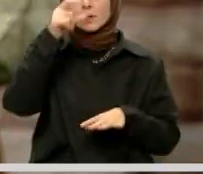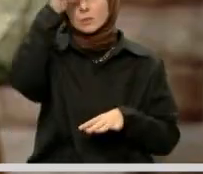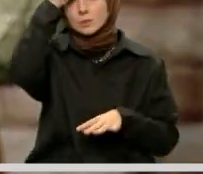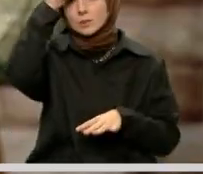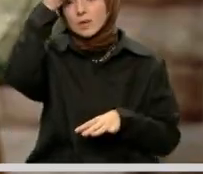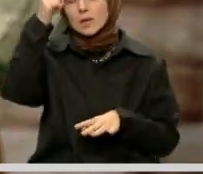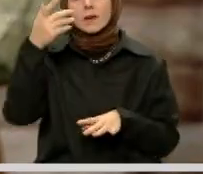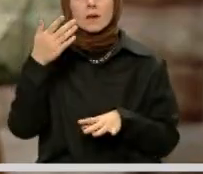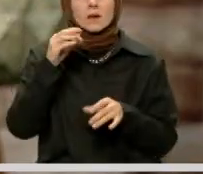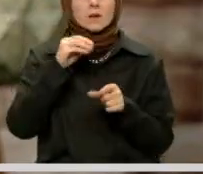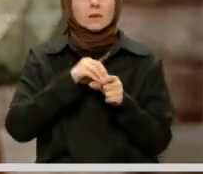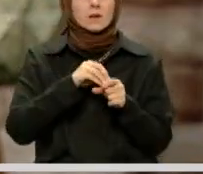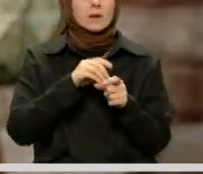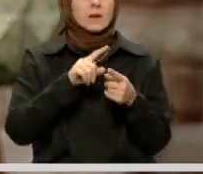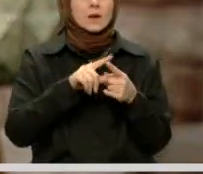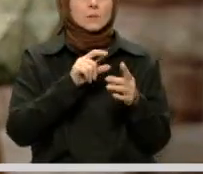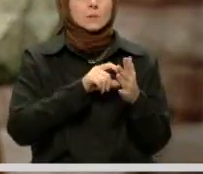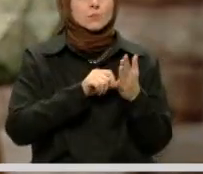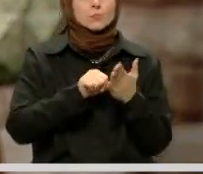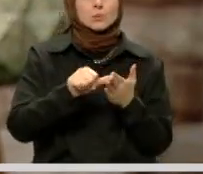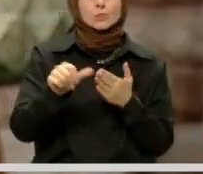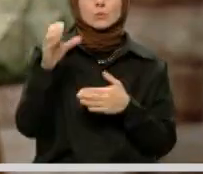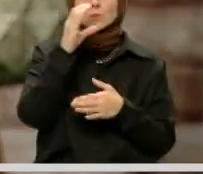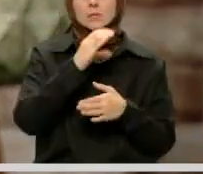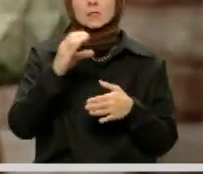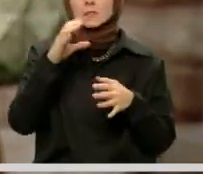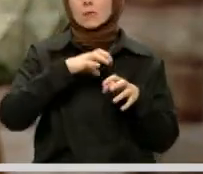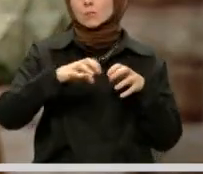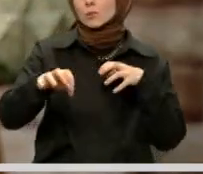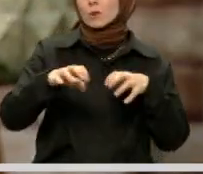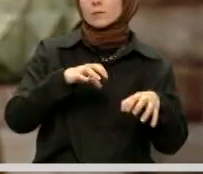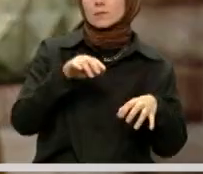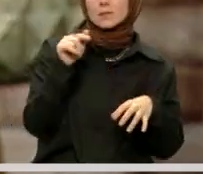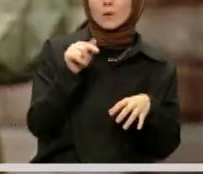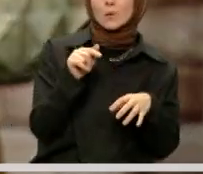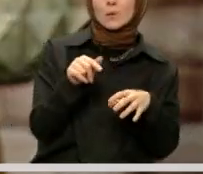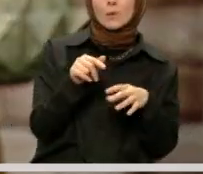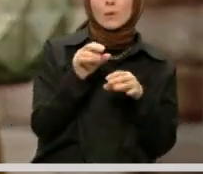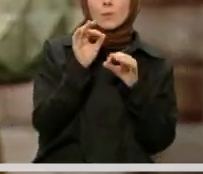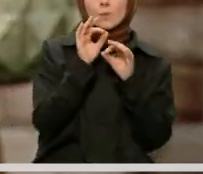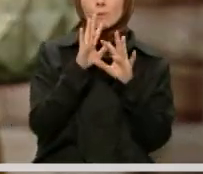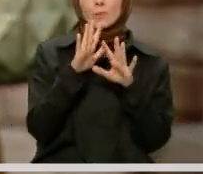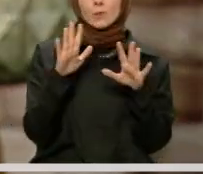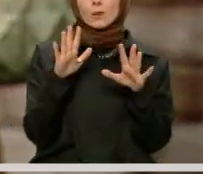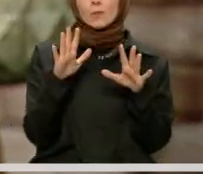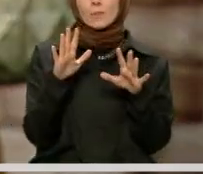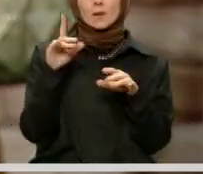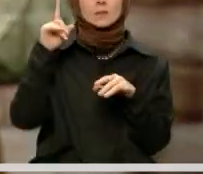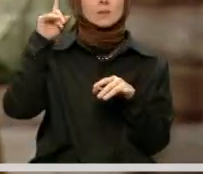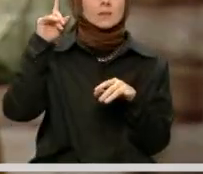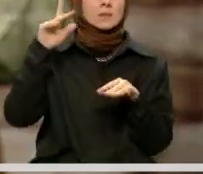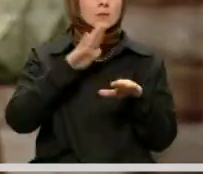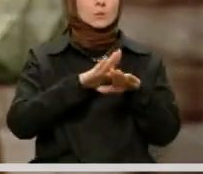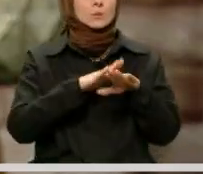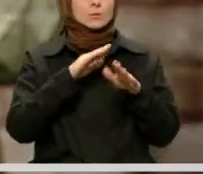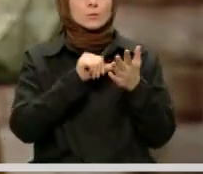hem bütün İslam coğrafyasına bu sükunetin kaynağı aslında o ilahi tılsım, ilahi dokunuşu her hücremize kadar